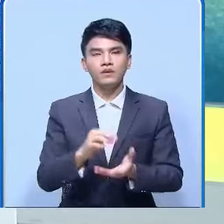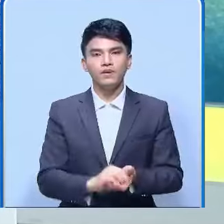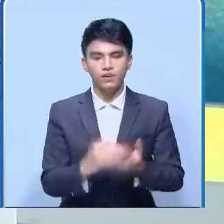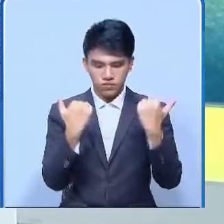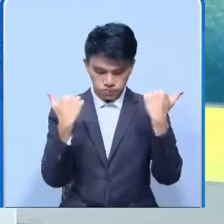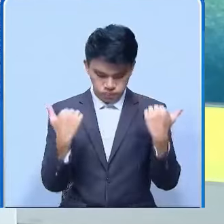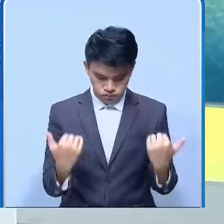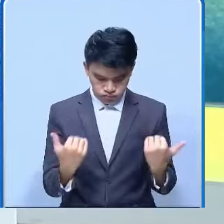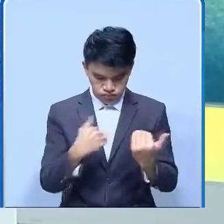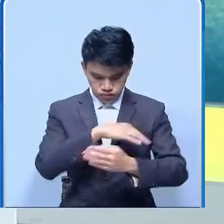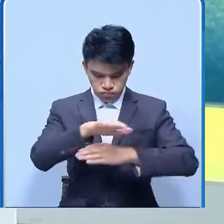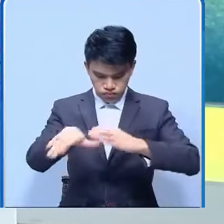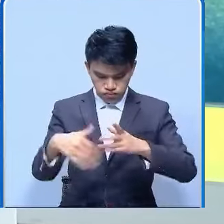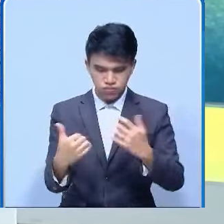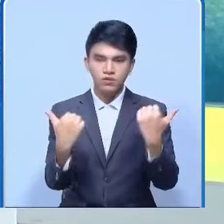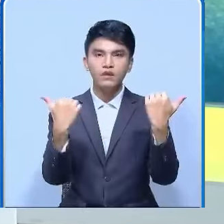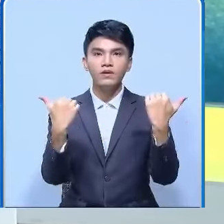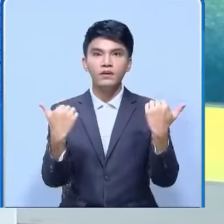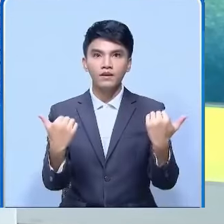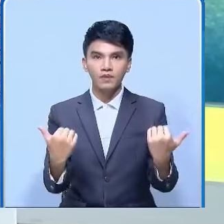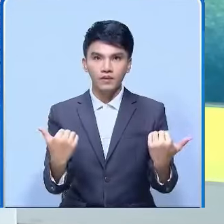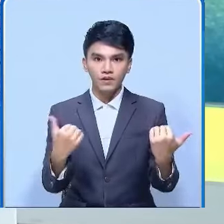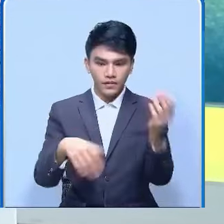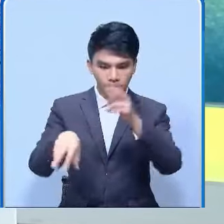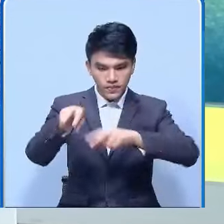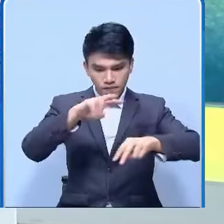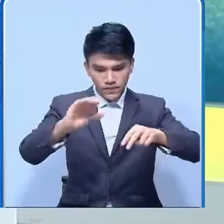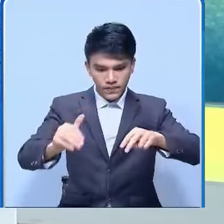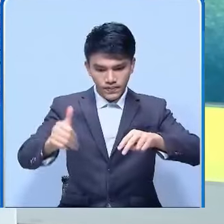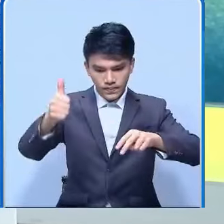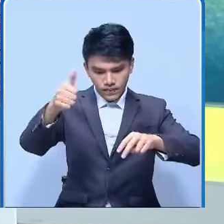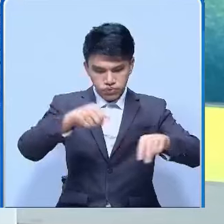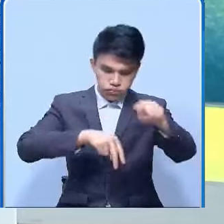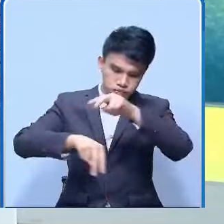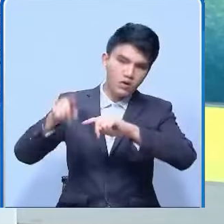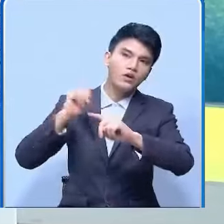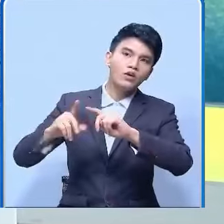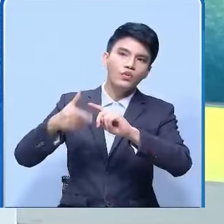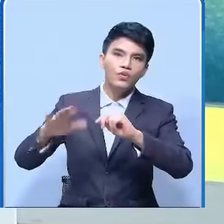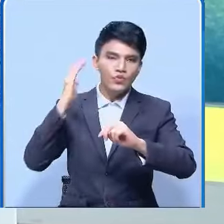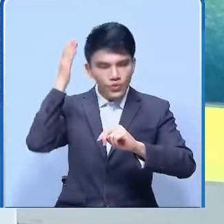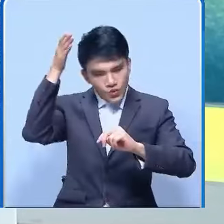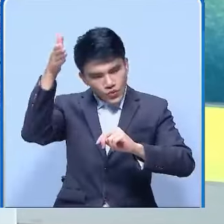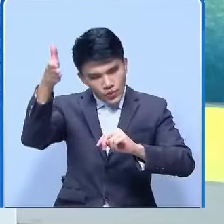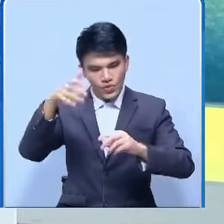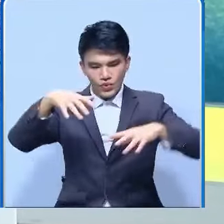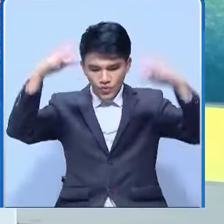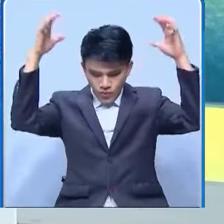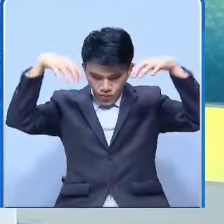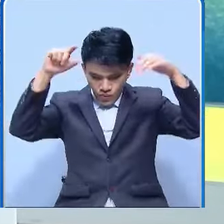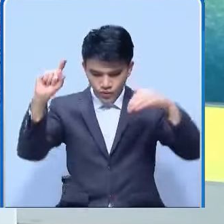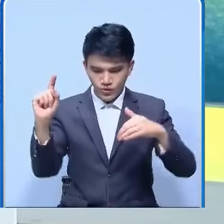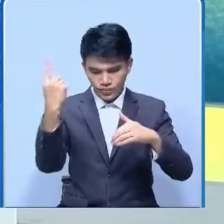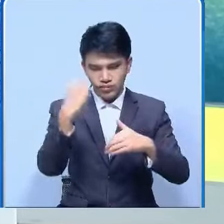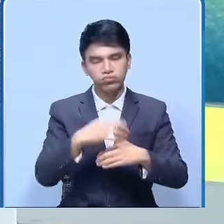องหลายพื้นที่เข้าสู่เรื่องการแผนฟื้นฟูไปแล้วทำความสะอาดบ้านตัวเองแต่หลังจากนี้อาจจะต้องรับมือกับฝนตกระลอกใหม่นะ